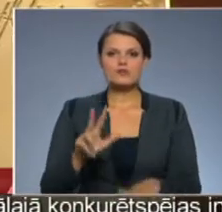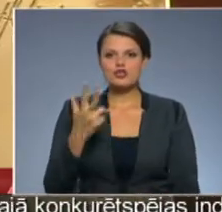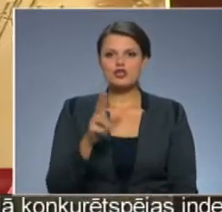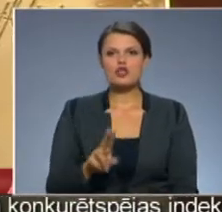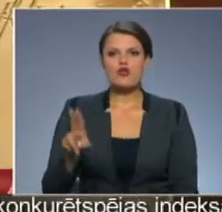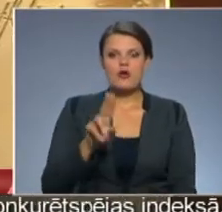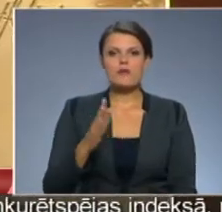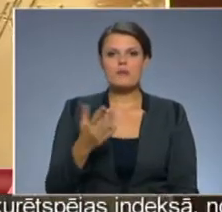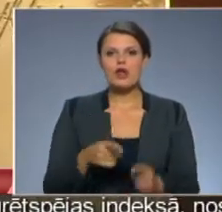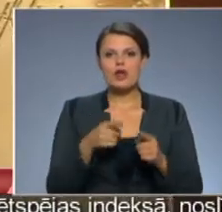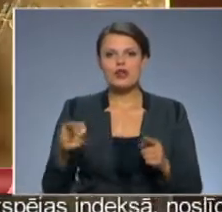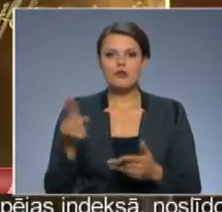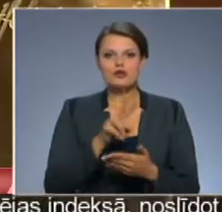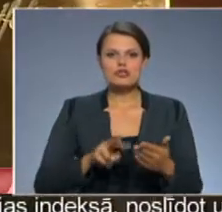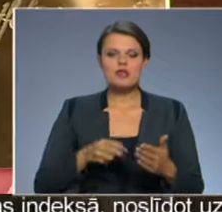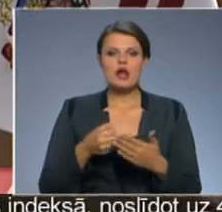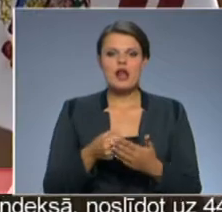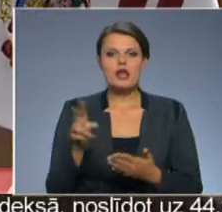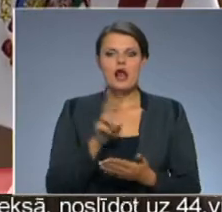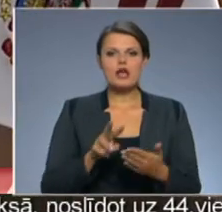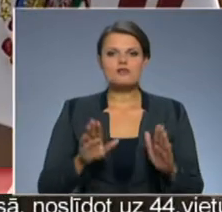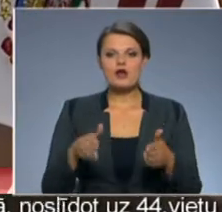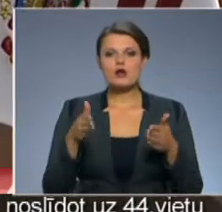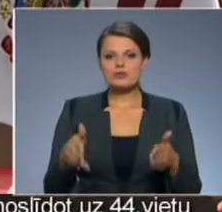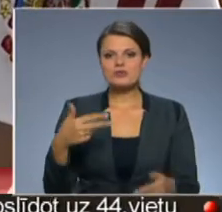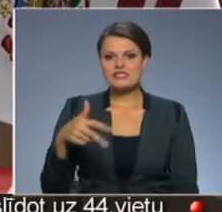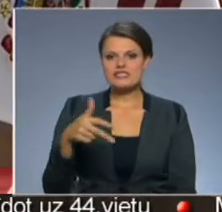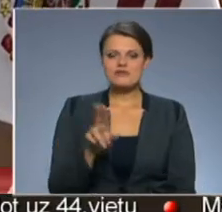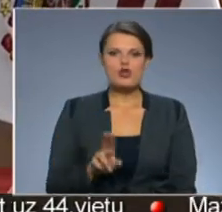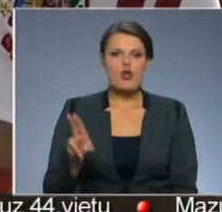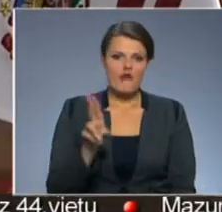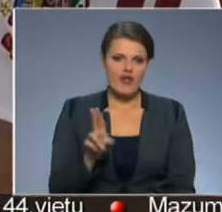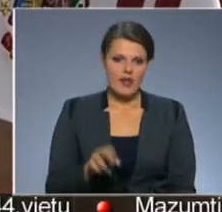3. novembrī, bet termiņš izskatīšanai galīgajā lasījumā varētu būt 30. novembris.